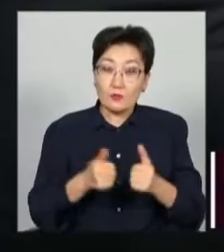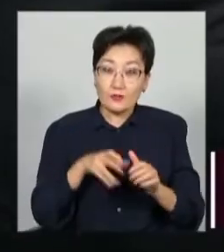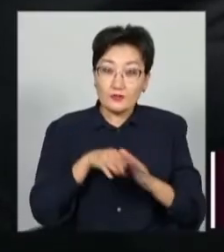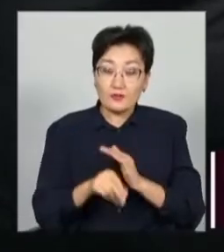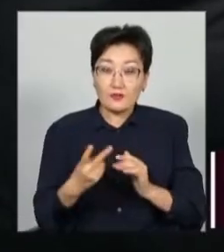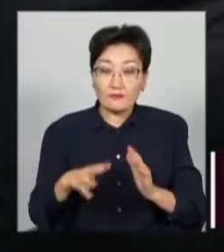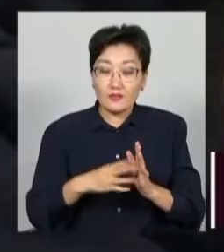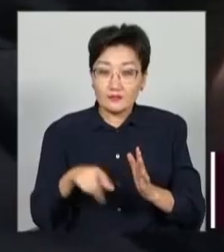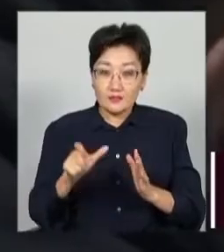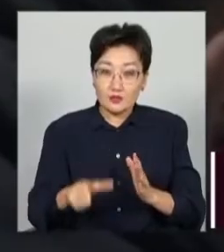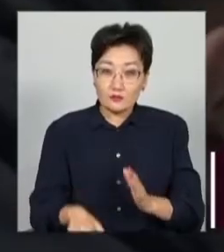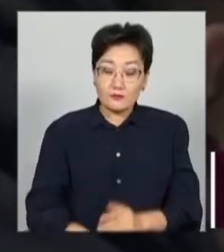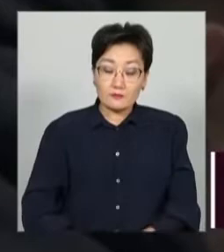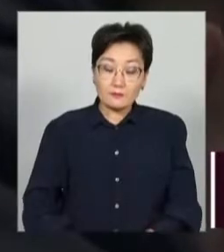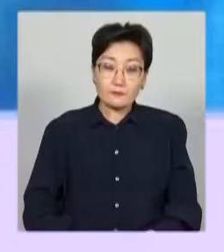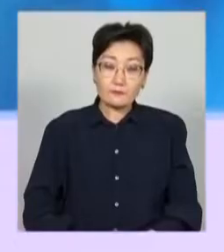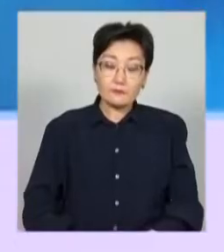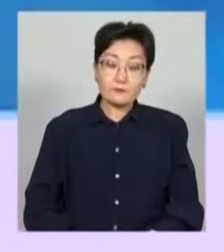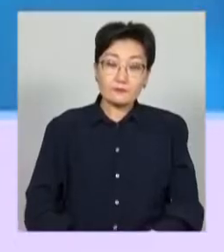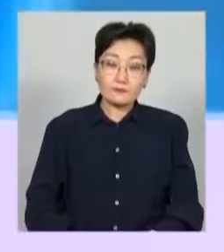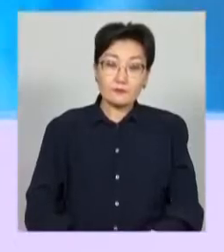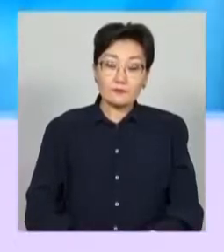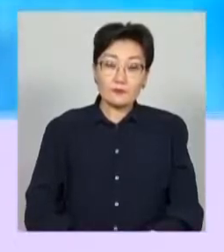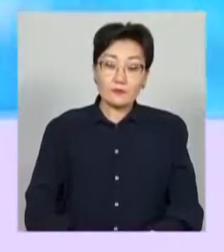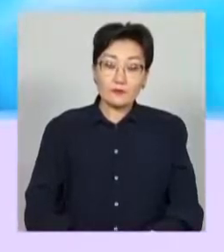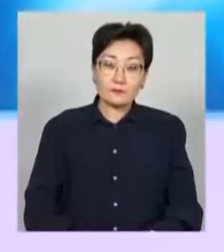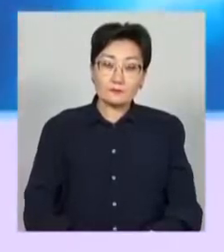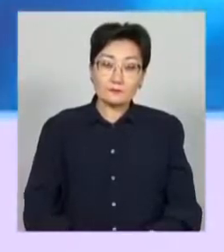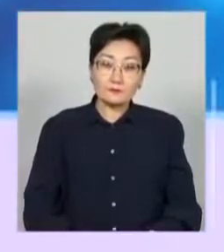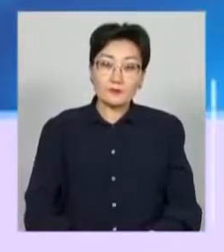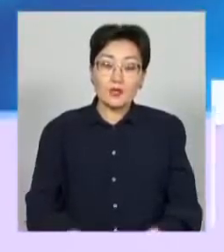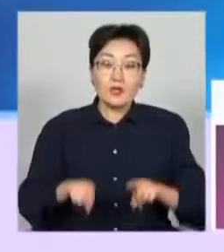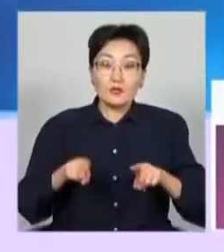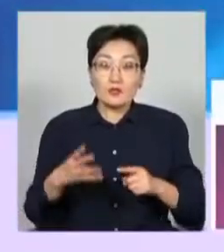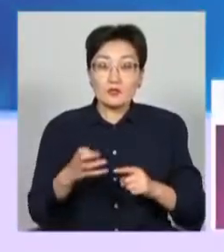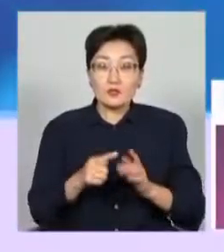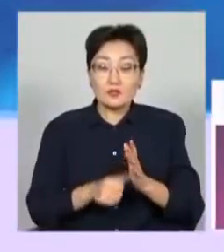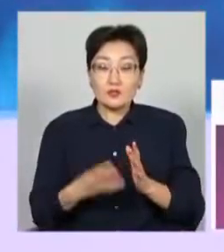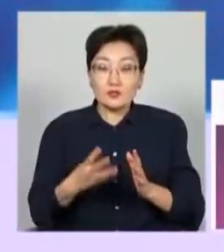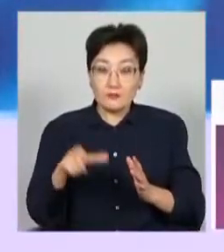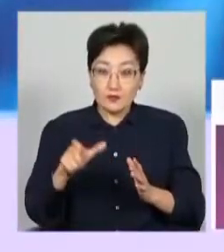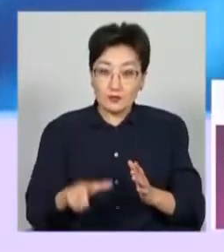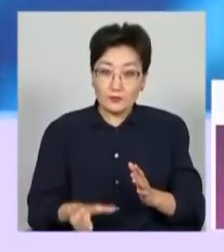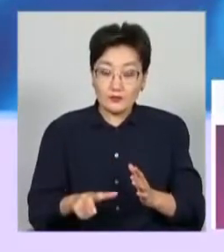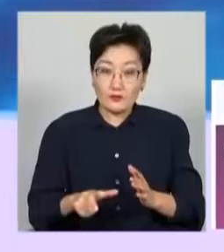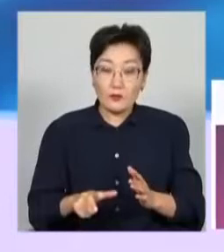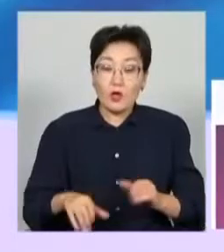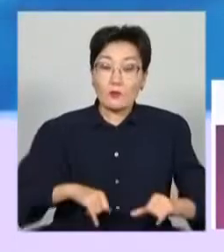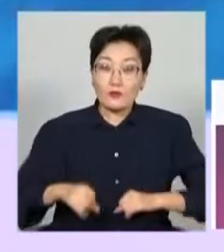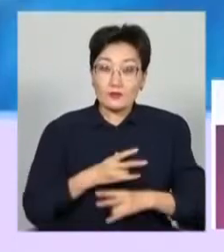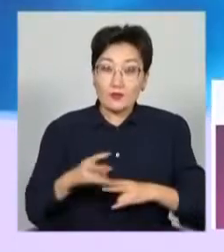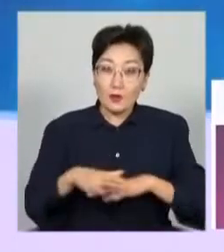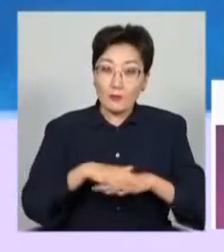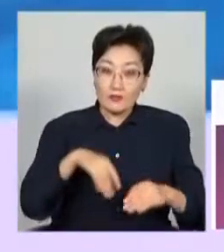29 человек appstore а нам задержана 464 человека по терроризму и